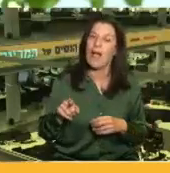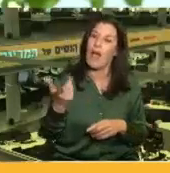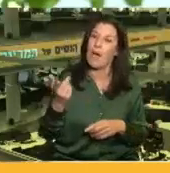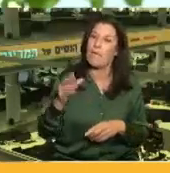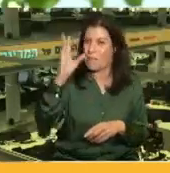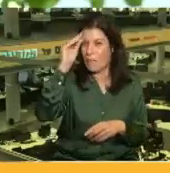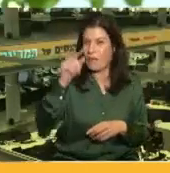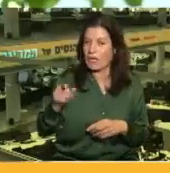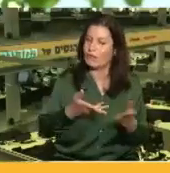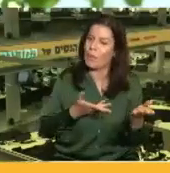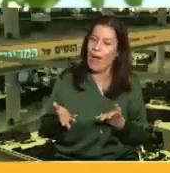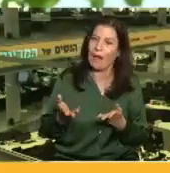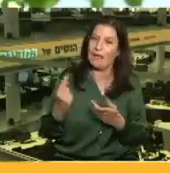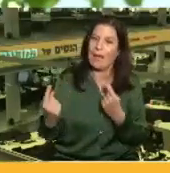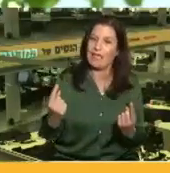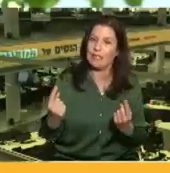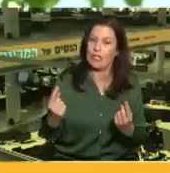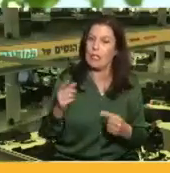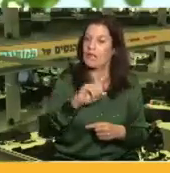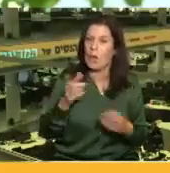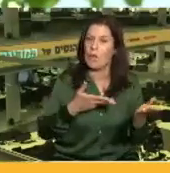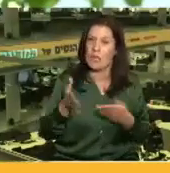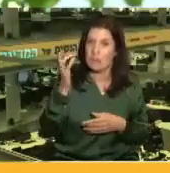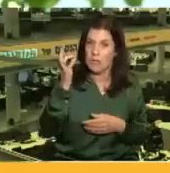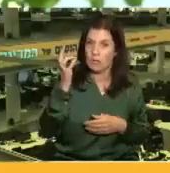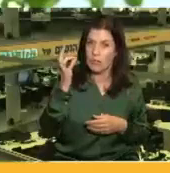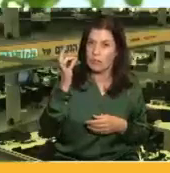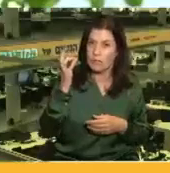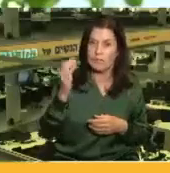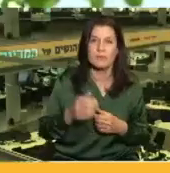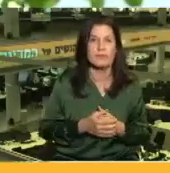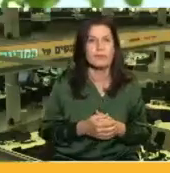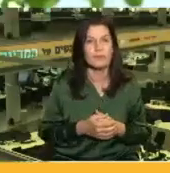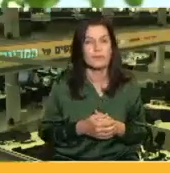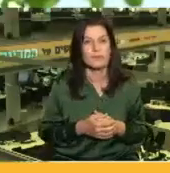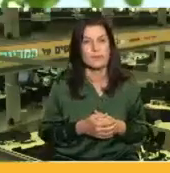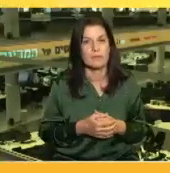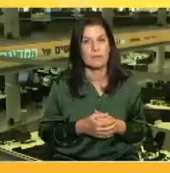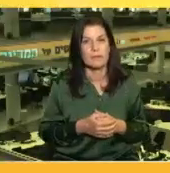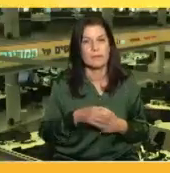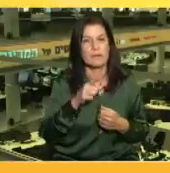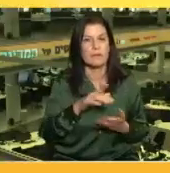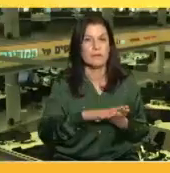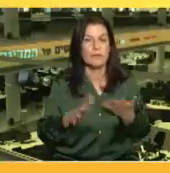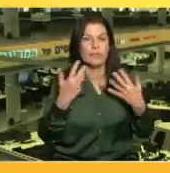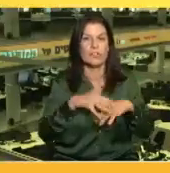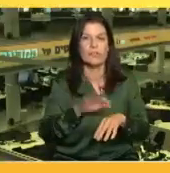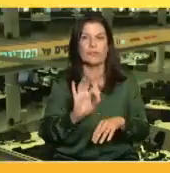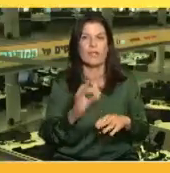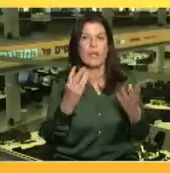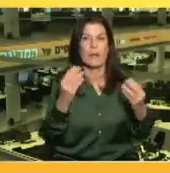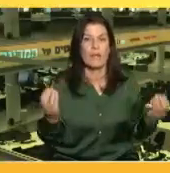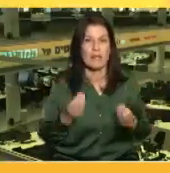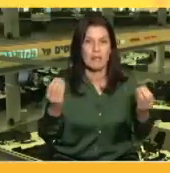בכלל לא שרים עם נשים, שאני מתה על זה, ואני בעצמי שומעת את זה בכיף שלי. זה בסדר, זה מראים מאוד מצליחים, אני מאוד אוהבת, וזה פשוט, זה שילוב של המון דברים, זה מין